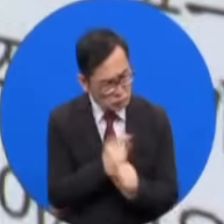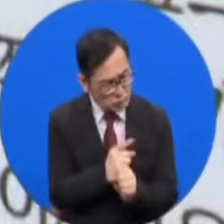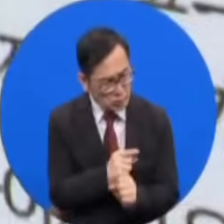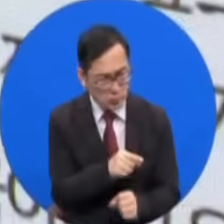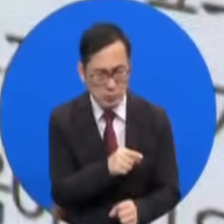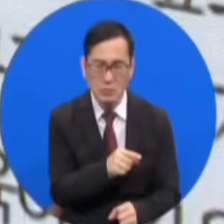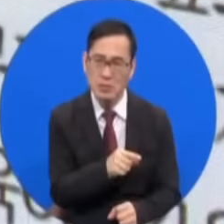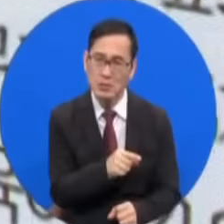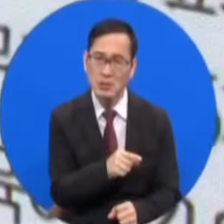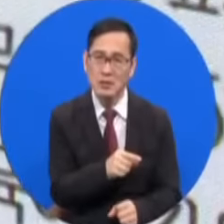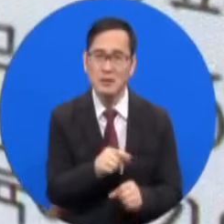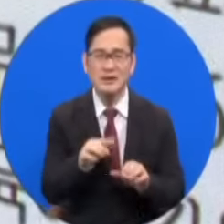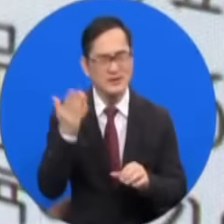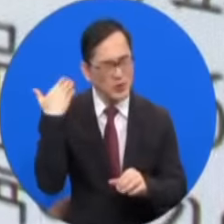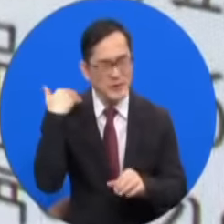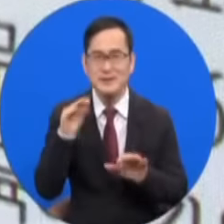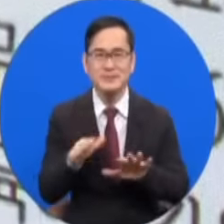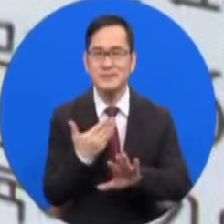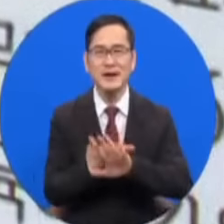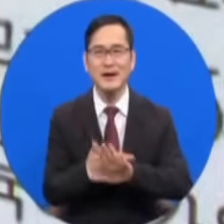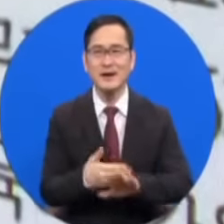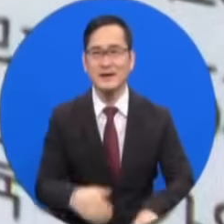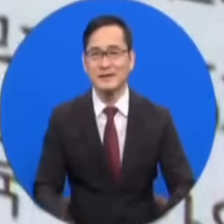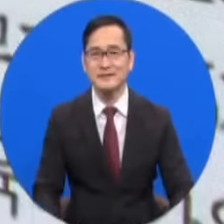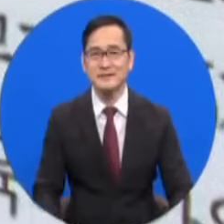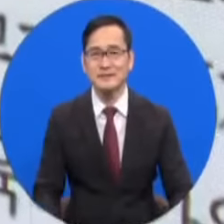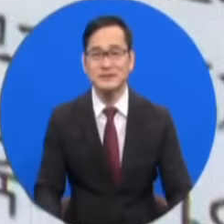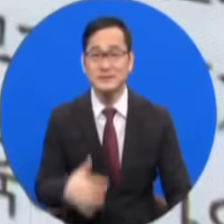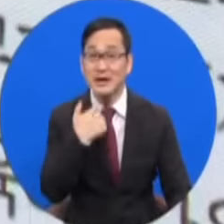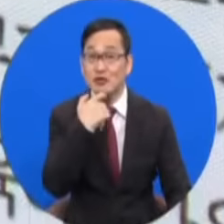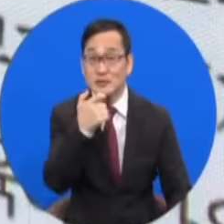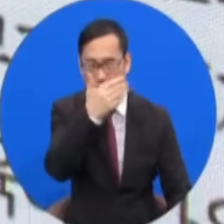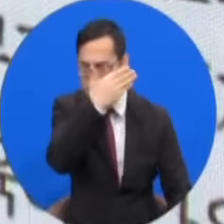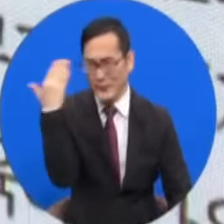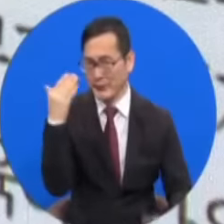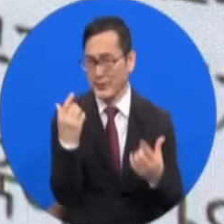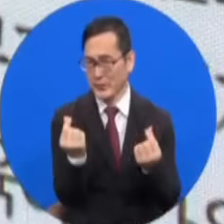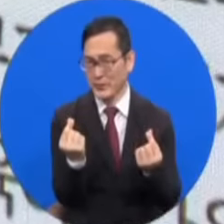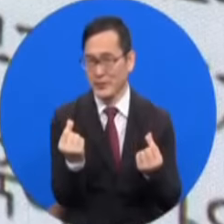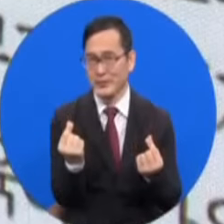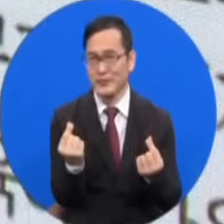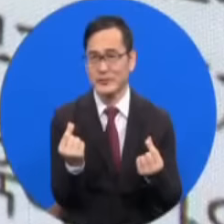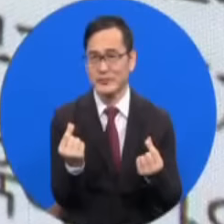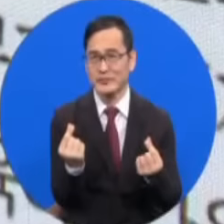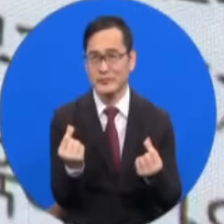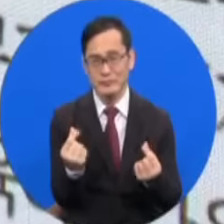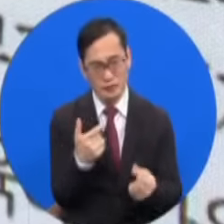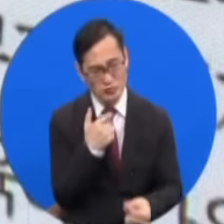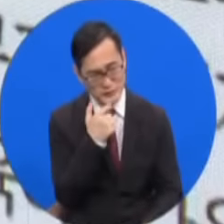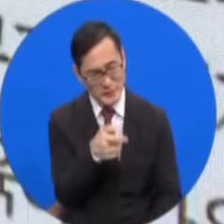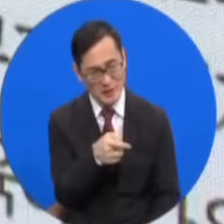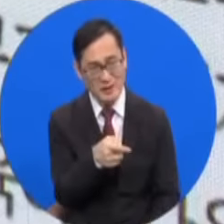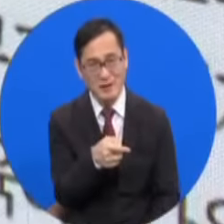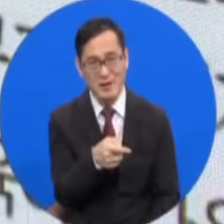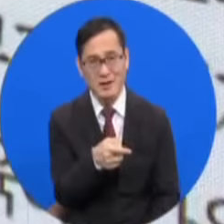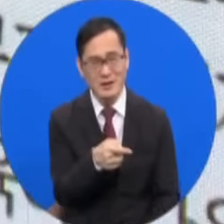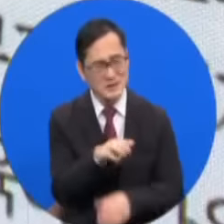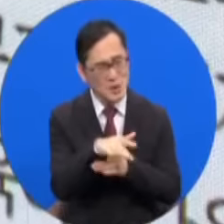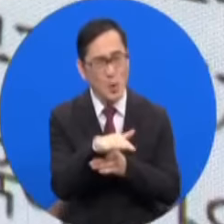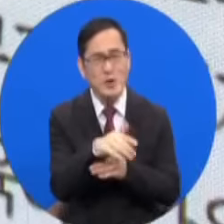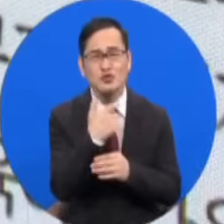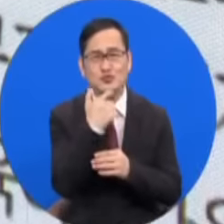아니라 요즘 시골 가면 60세는 마을 청년 회장 맞는다 뭐 이런 얘기도 나오고 있습니다 야 60세 물 떠와라 이런다는 겁니다